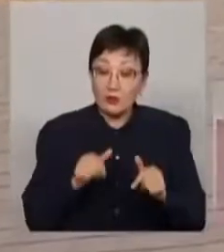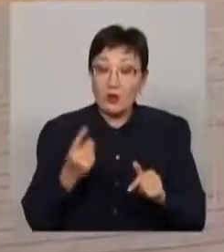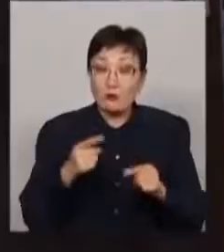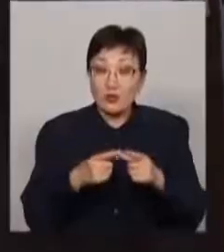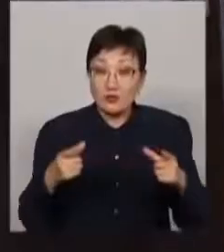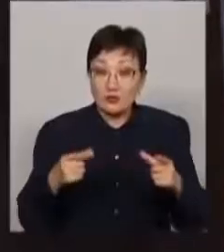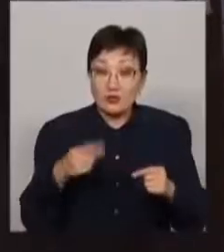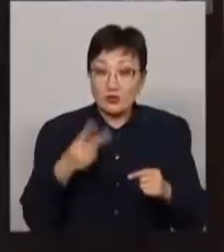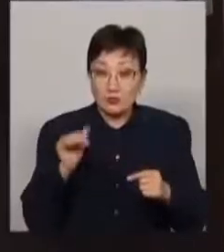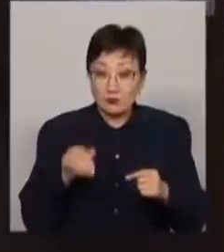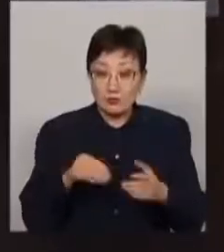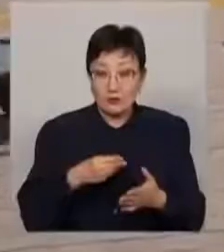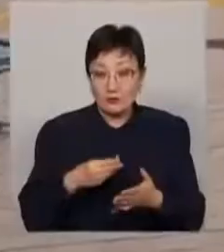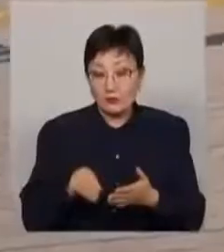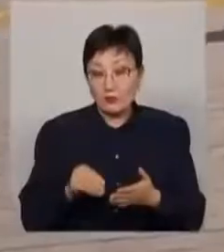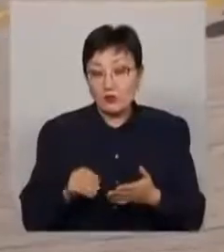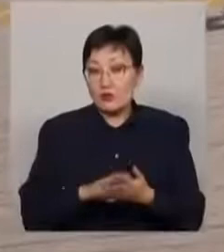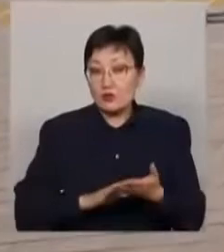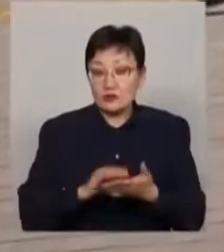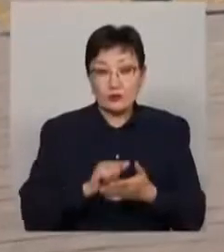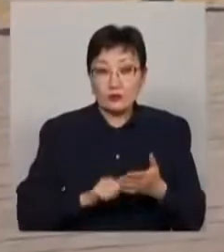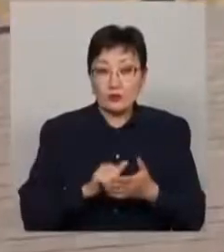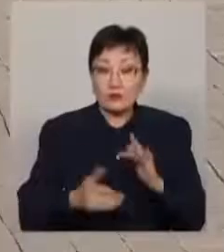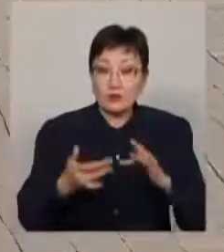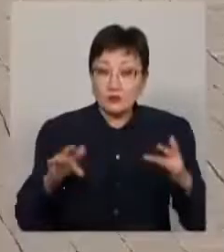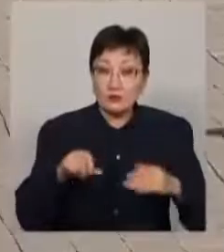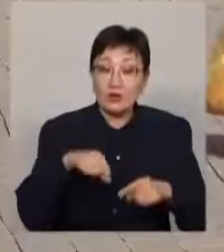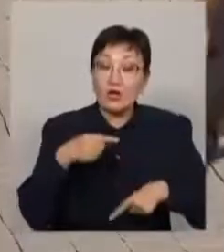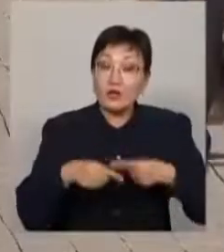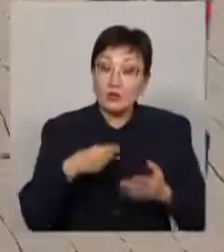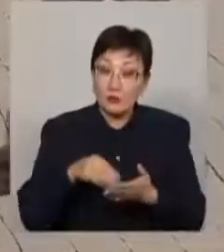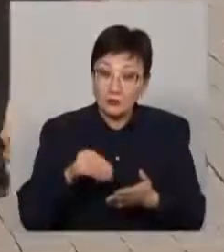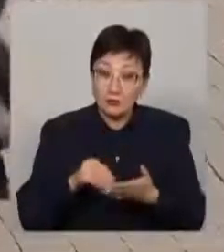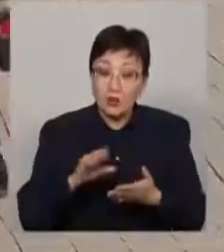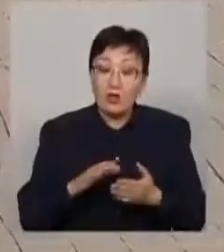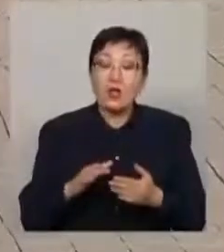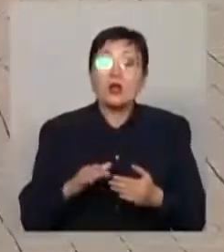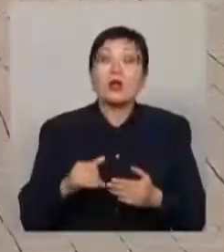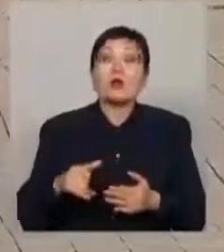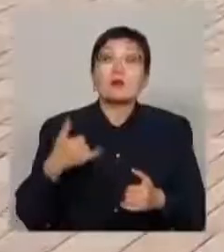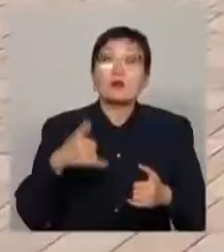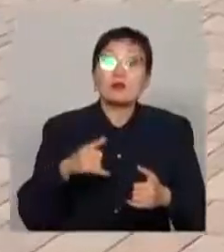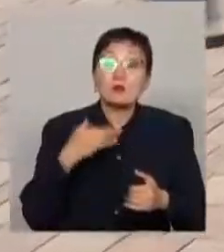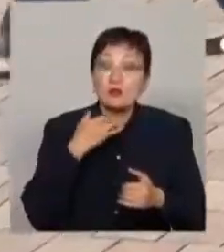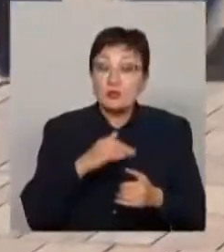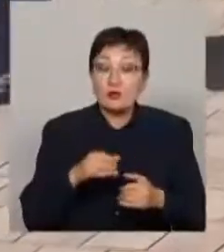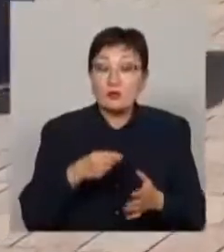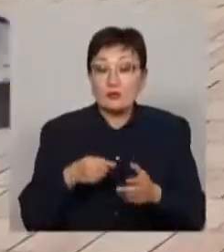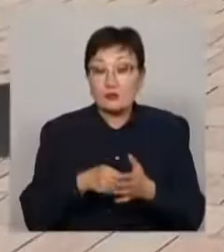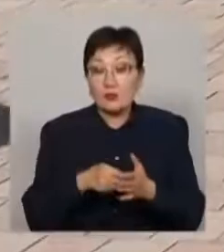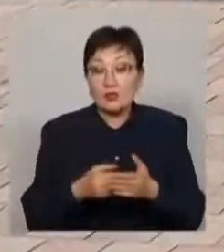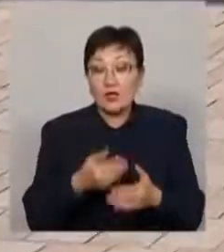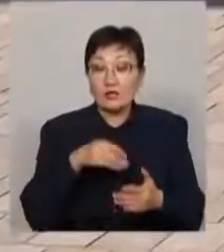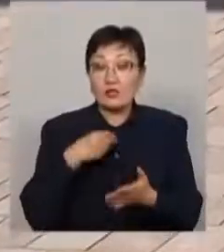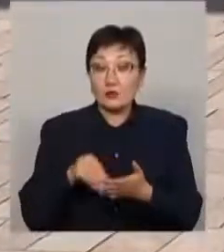қана таптым, 20 мың алдым. Онда ешқандай себеп айтқан жоқ, негізі сайттан аламыз ғой біз. Сөмкелері мен қол дорбаларын арқалағандардың көпшілігі билетті алдын ала